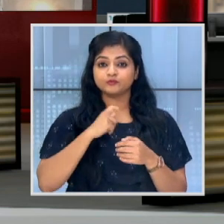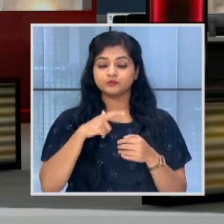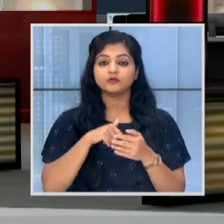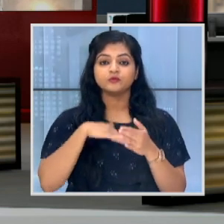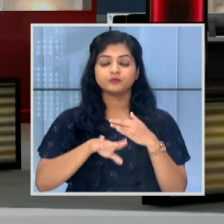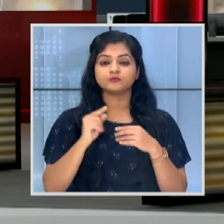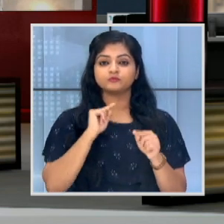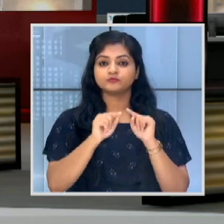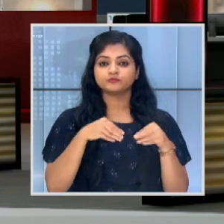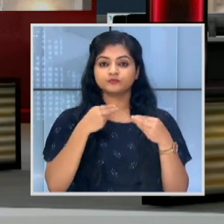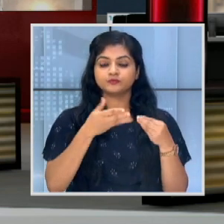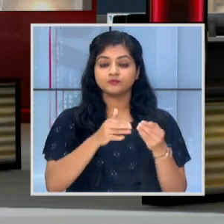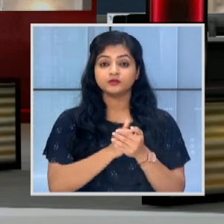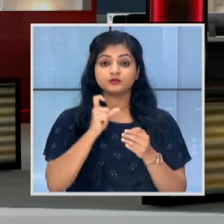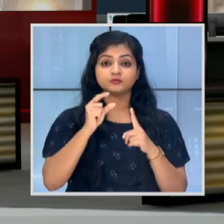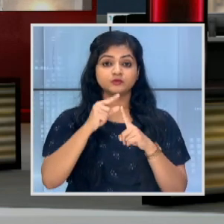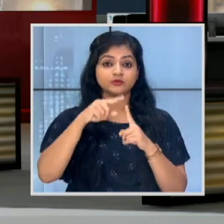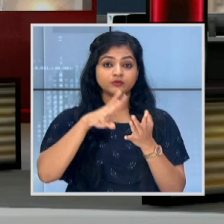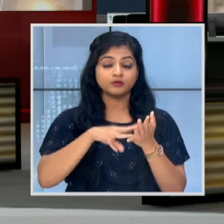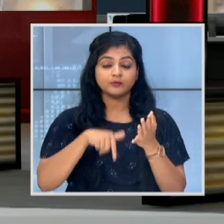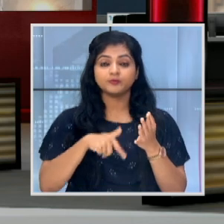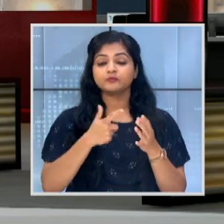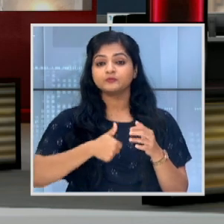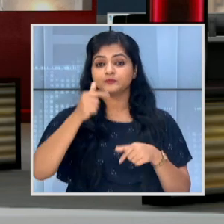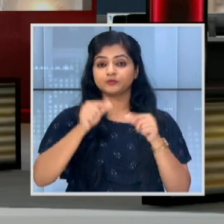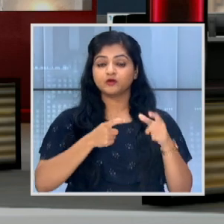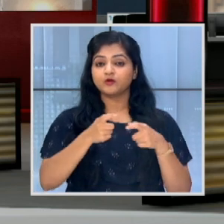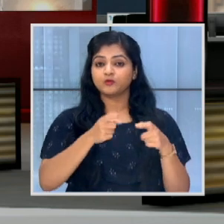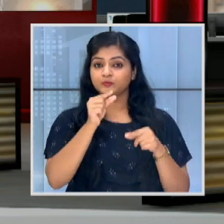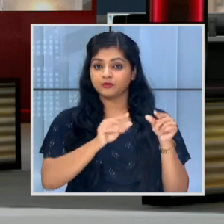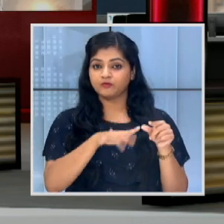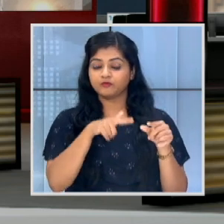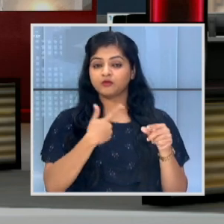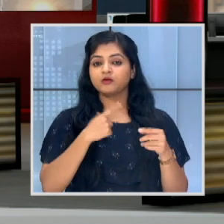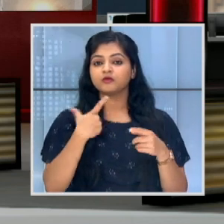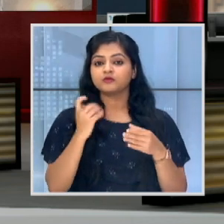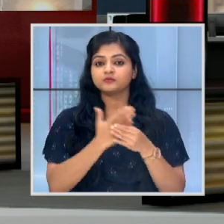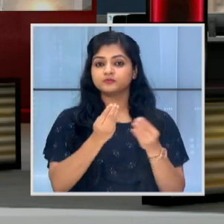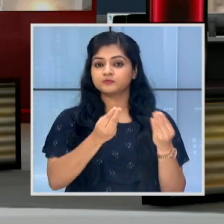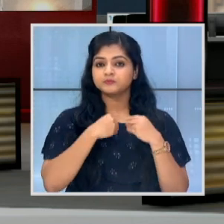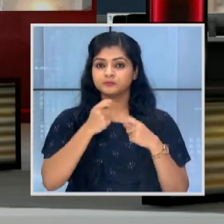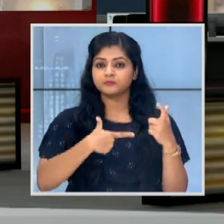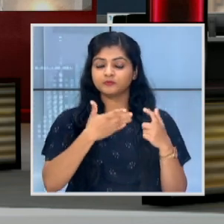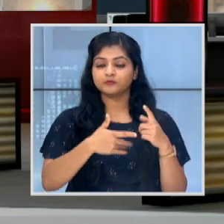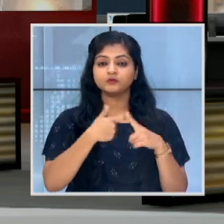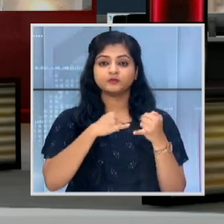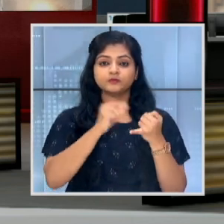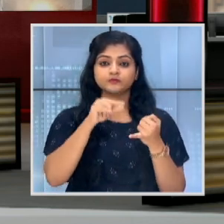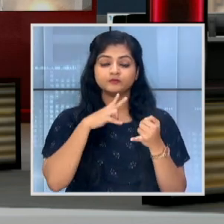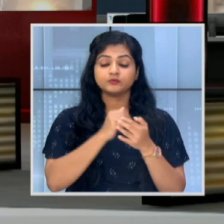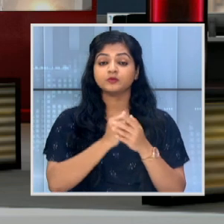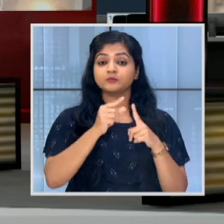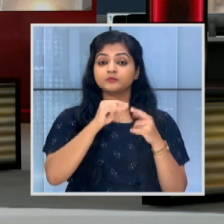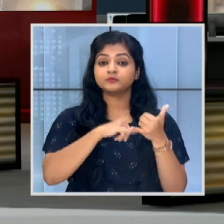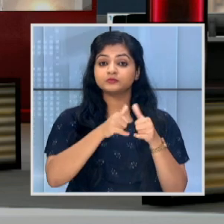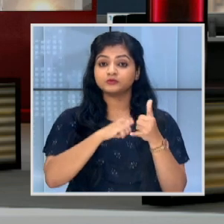ആരോപണം. സി പി ഐ എം നേതാക്കളുടെ കയ്യിലെ പാവകളാണ് തനിക്കെതിരെ പരാതി നൽകിയതെന്നും കെ സുധാകരൻ ആരോപിച്ചു. പി ശശിയാണ് പോലീസിനെ നിയന്ത്രിക്കുന്നതെന്ന്